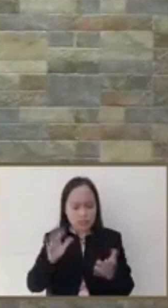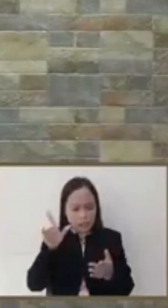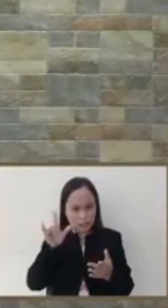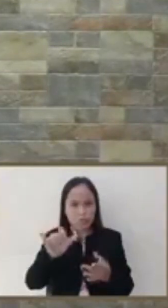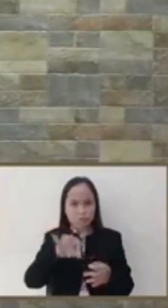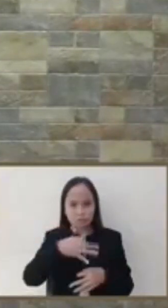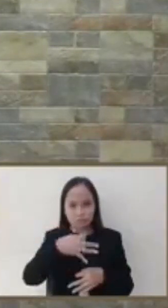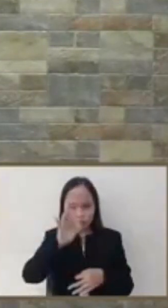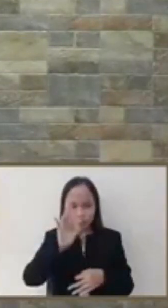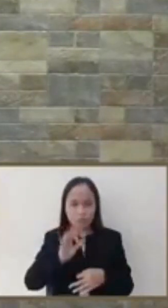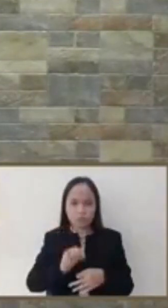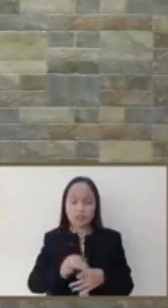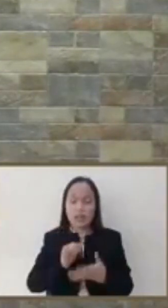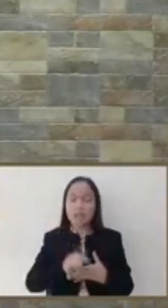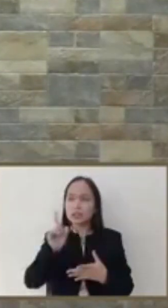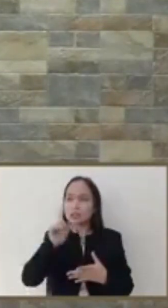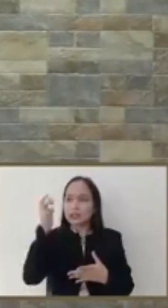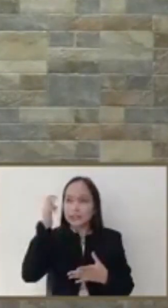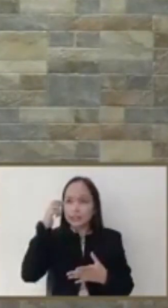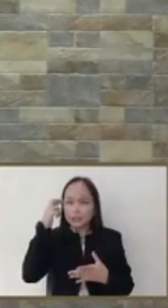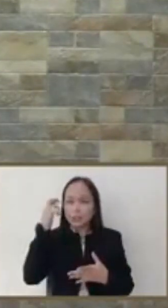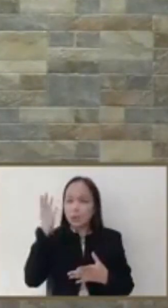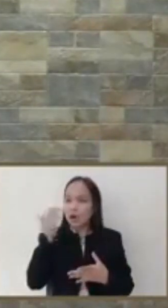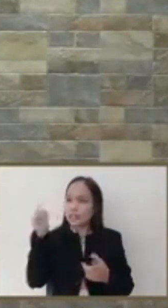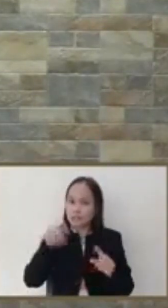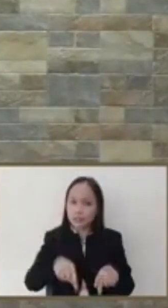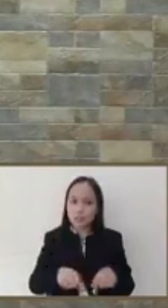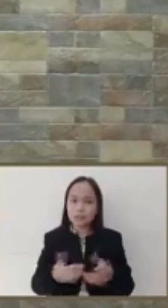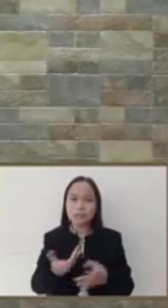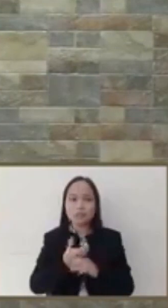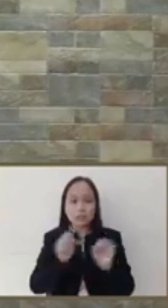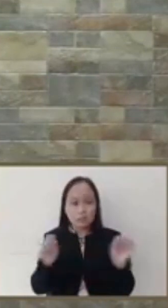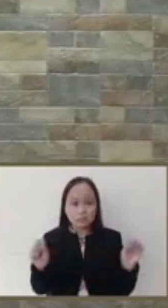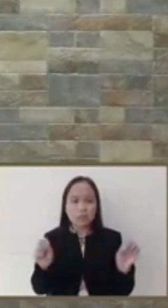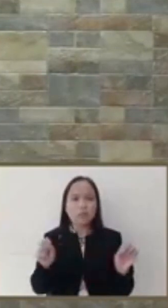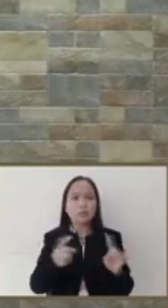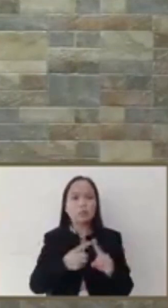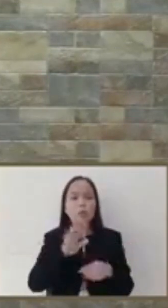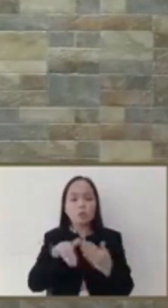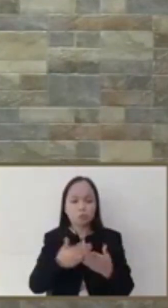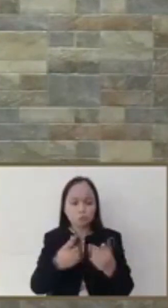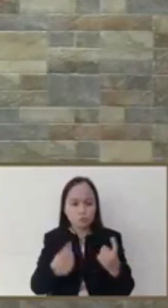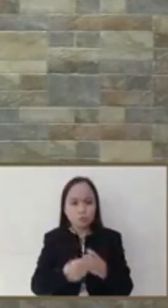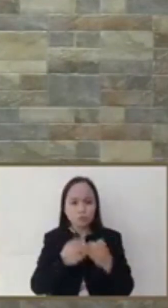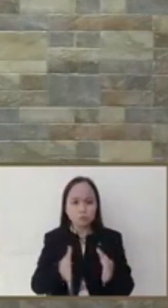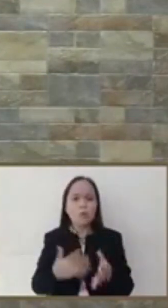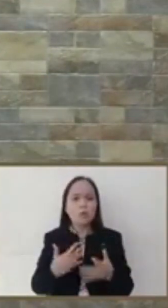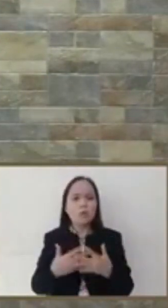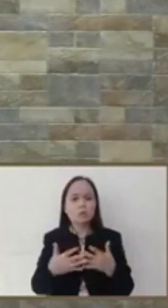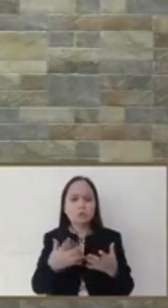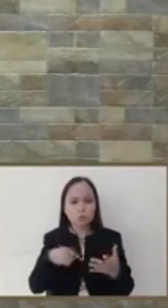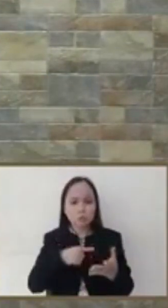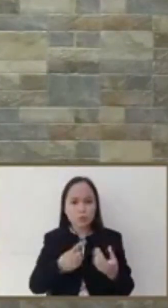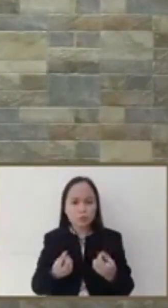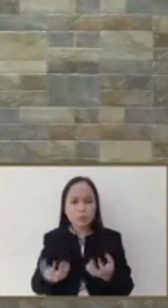Na siya ang dahilan kung bakit ang Panginoong Jesucristo ay pumunta rito. He came to save that which was lost. Ano mang gagawin po, ginagawa po